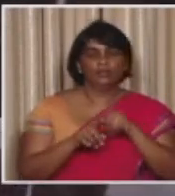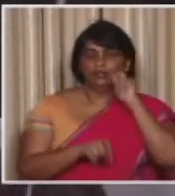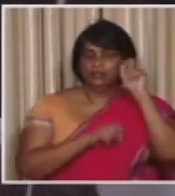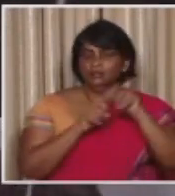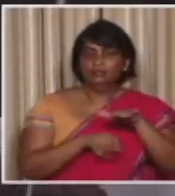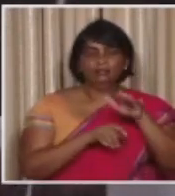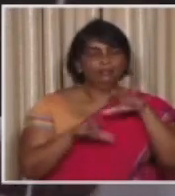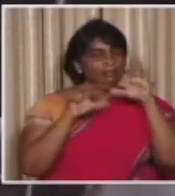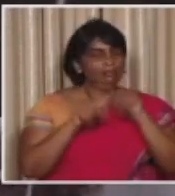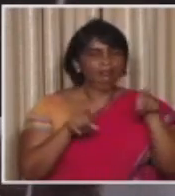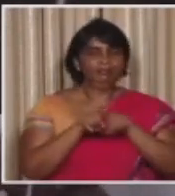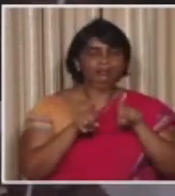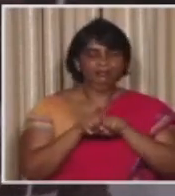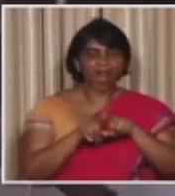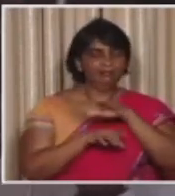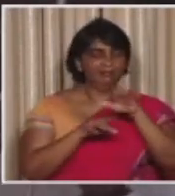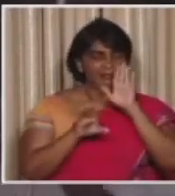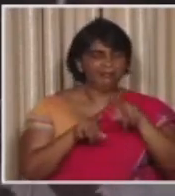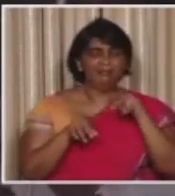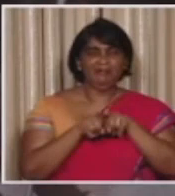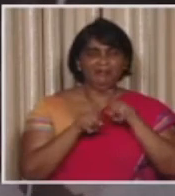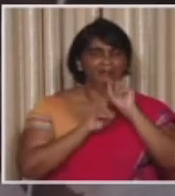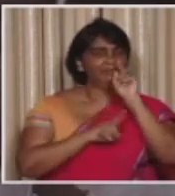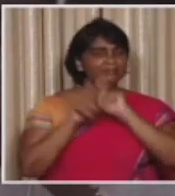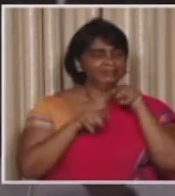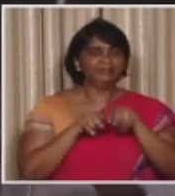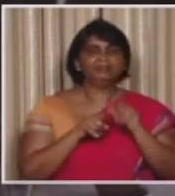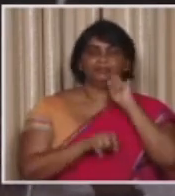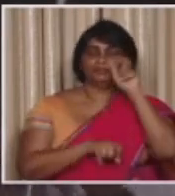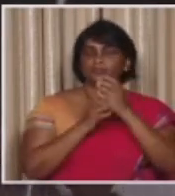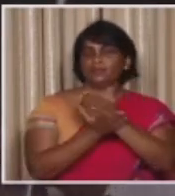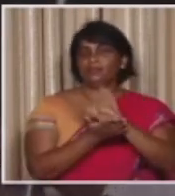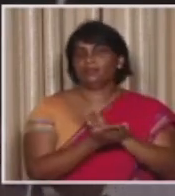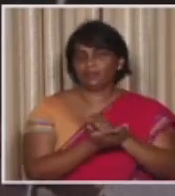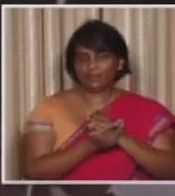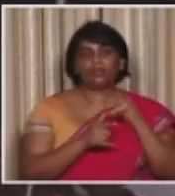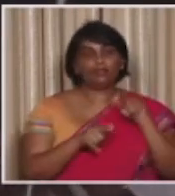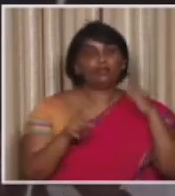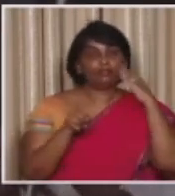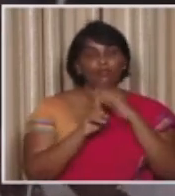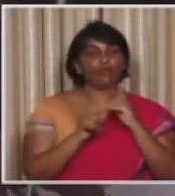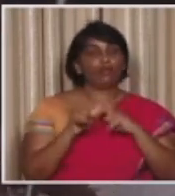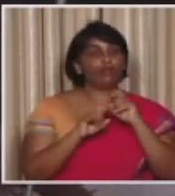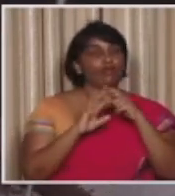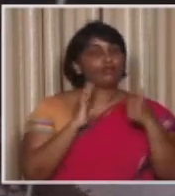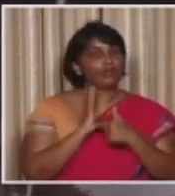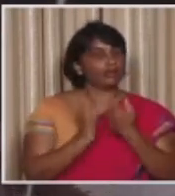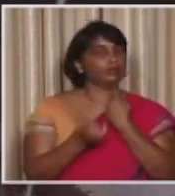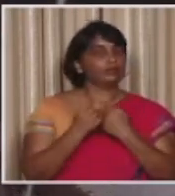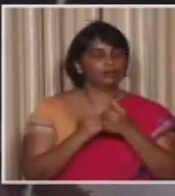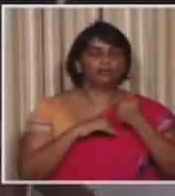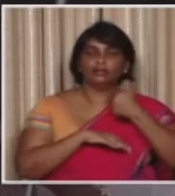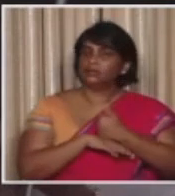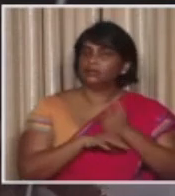වතු සංවර්ධන මණ්ඩලේ ඒ ඉඩම් මේ ආමේ පාර්ලිමේන්තුවේම ඉන්න සමහරු බෙදාගෙන තිබුණා මේ පිළිමද විගණනයක් තිබ්බා ඉතින් ඒ නිසා